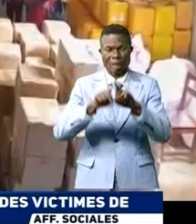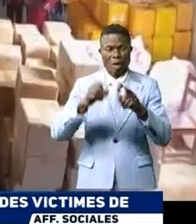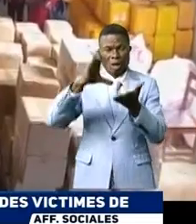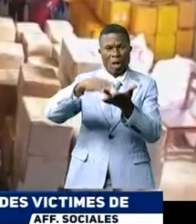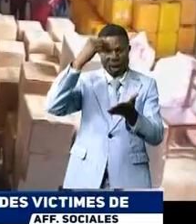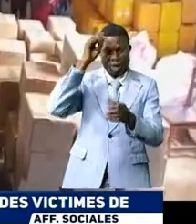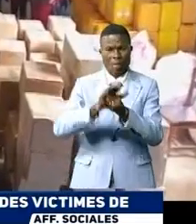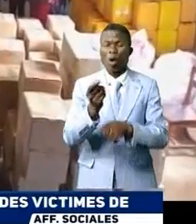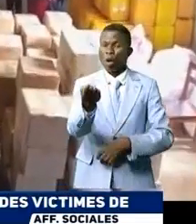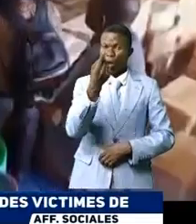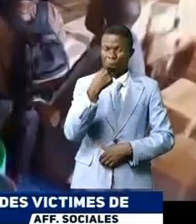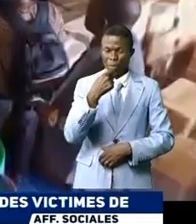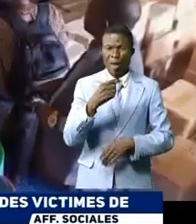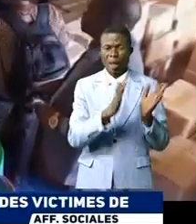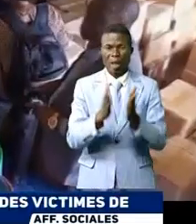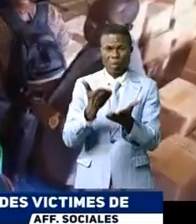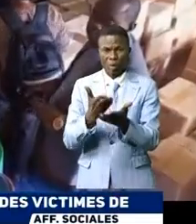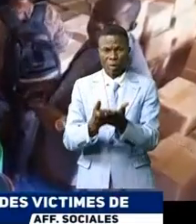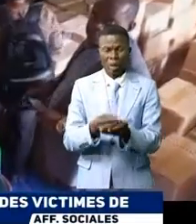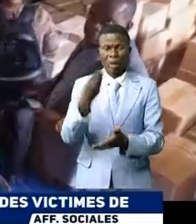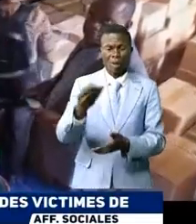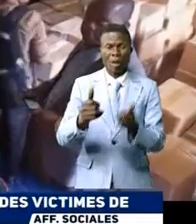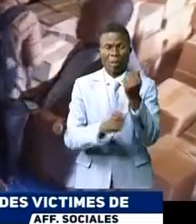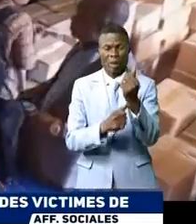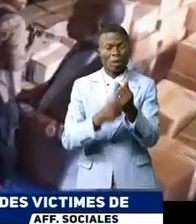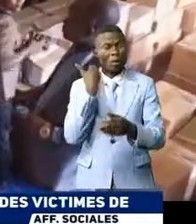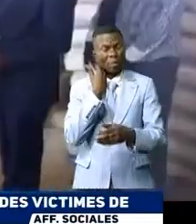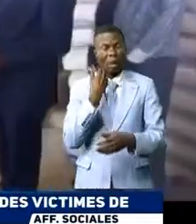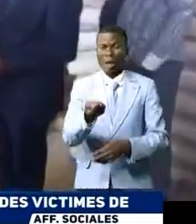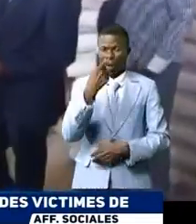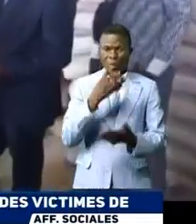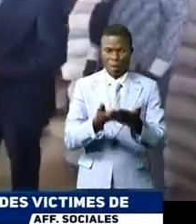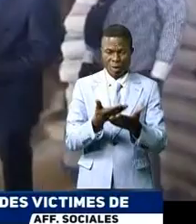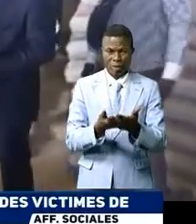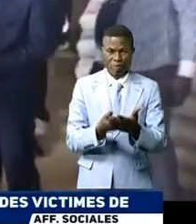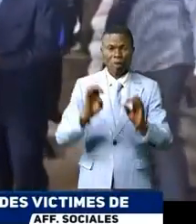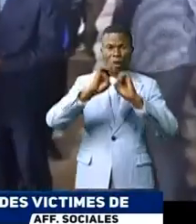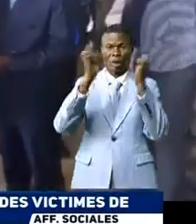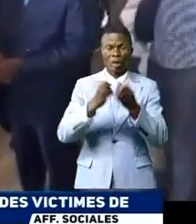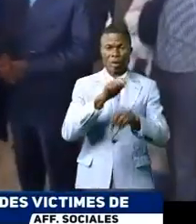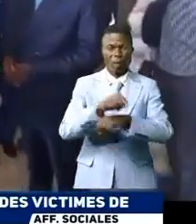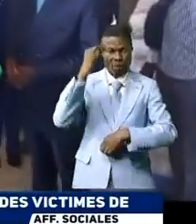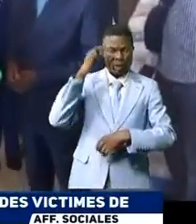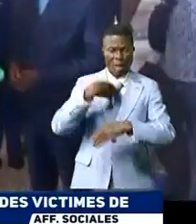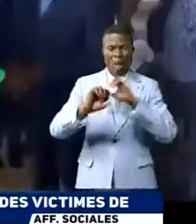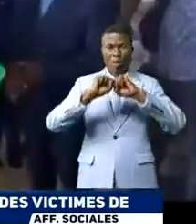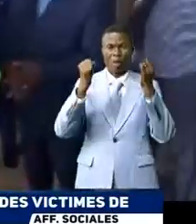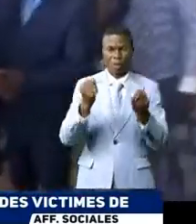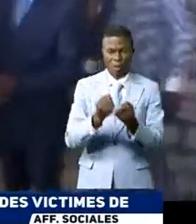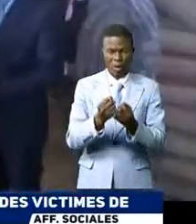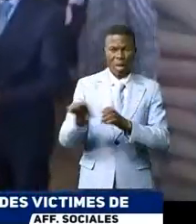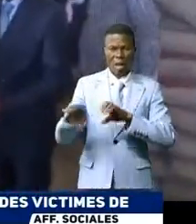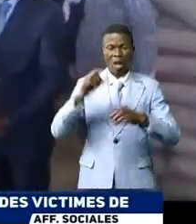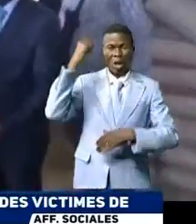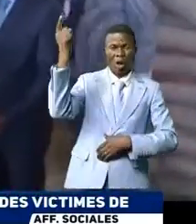de médicaments est prévu également pour soigner les victimes de ces atrocités. L'équipe du ministère des Affaires sociales et Actions